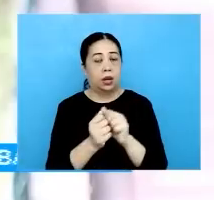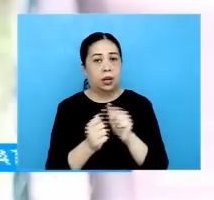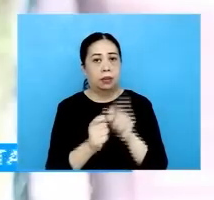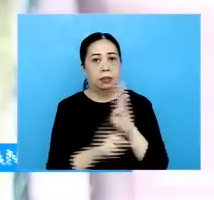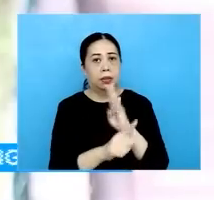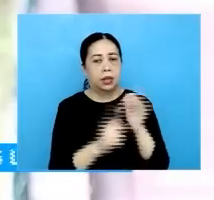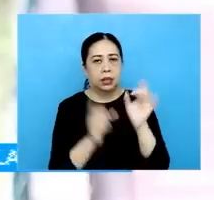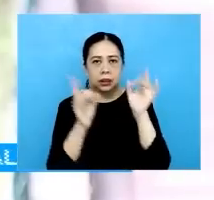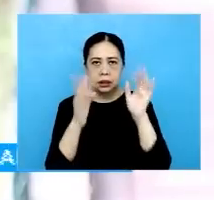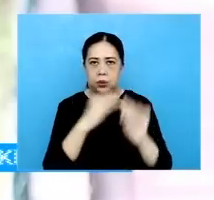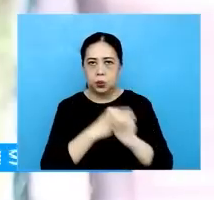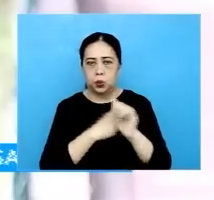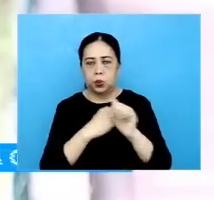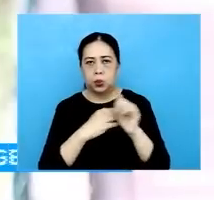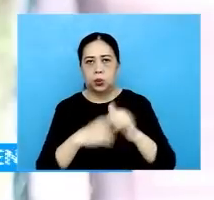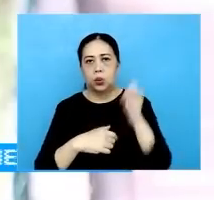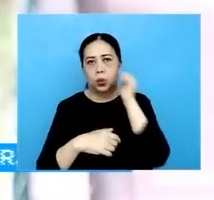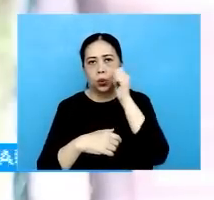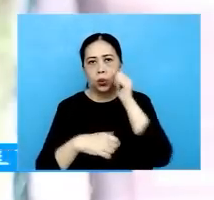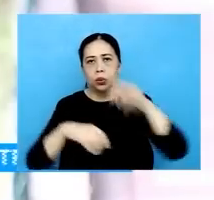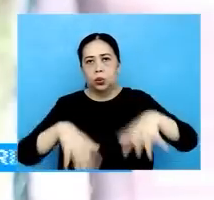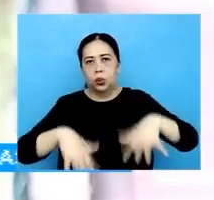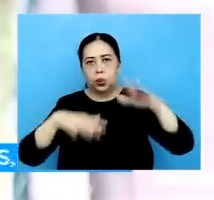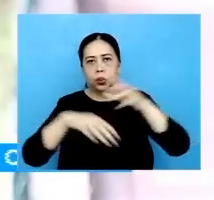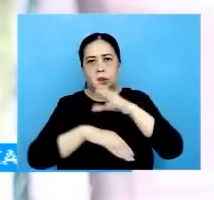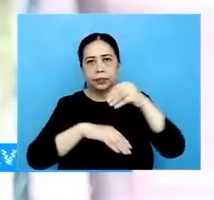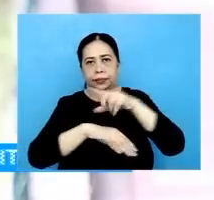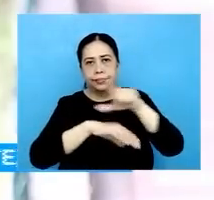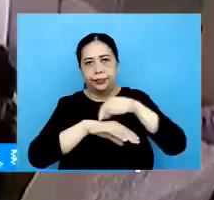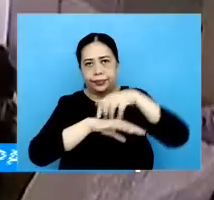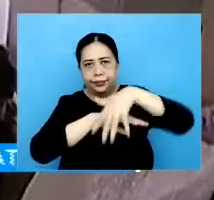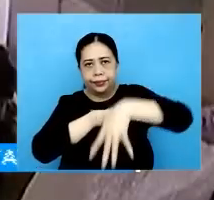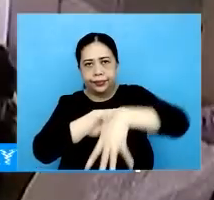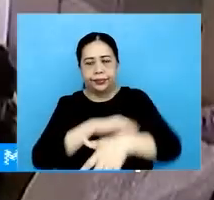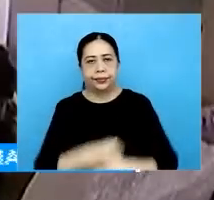na delikado sa pagbaha at pagguho ng lupa.